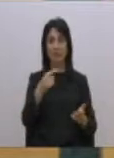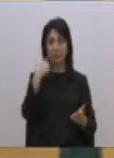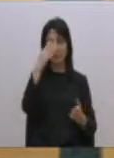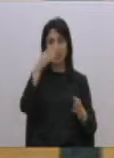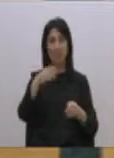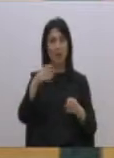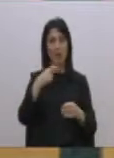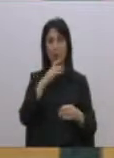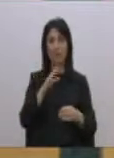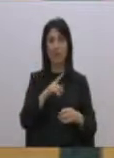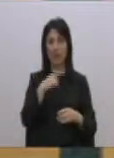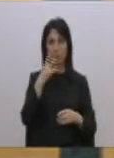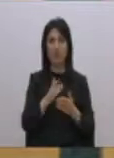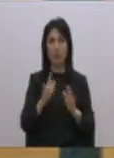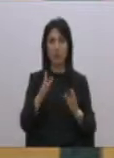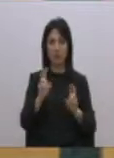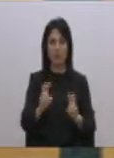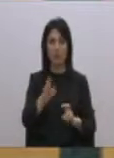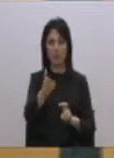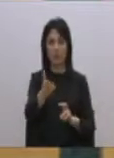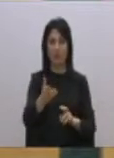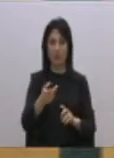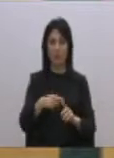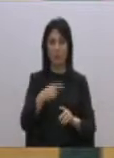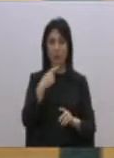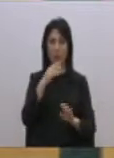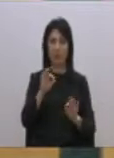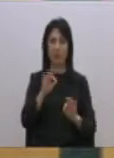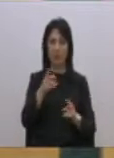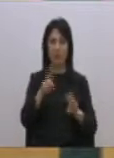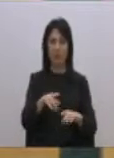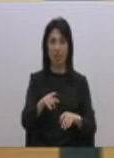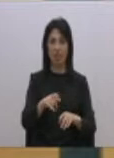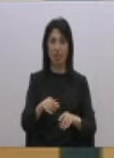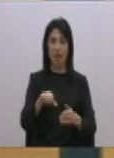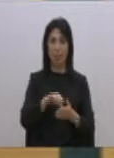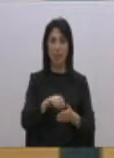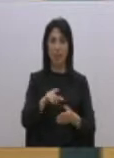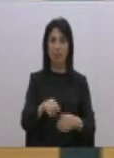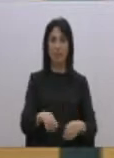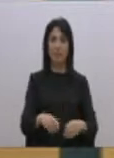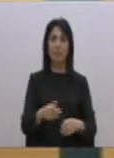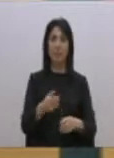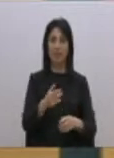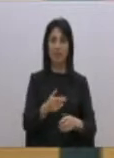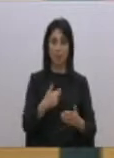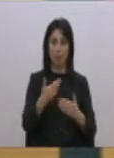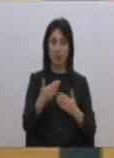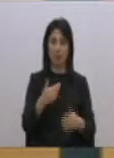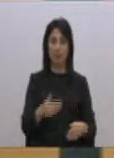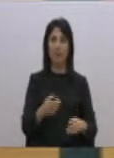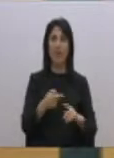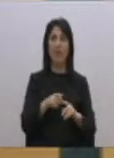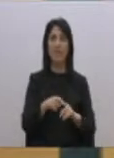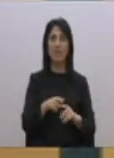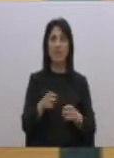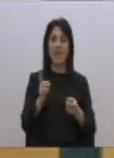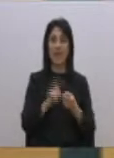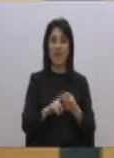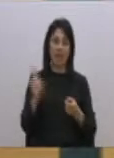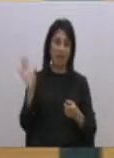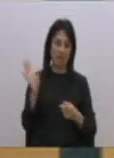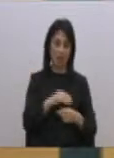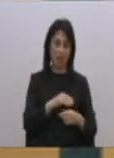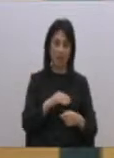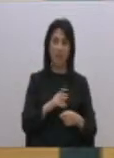არ გულისხმობთ, რა თქმა უნდა, და ყველასთან მიმართებით დარჩენილი, ვინც დღეს გამოხვედით და ამიტომ თქვენ მოგმართეთ. ეს ეხება